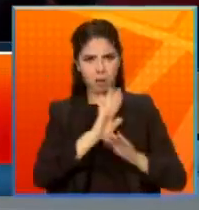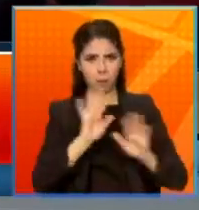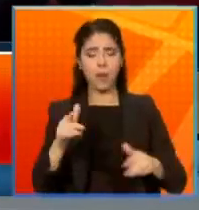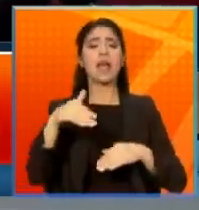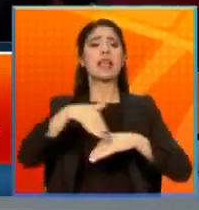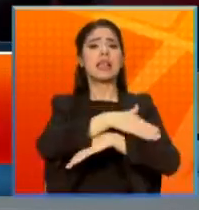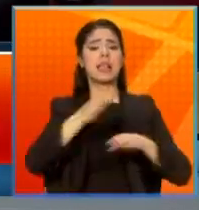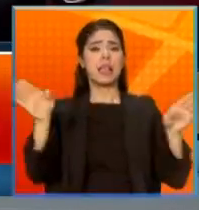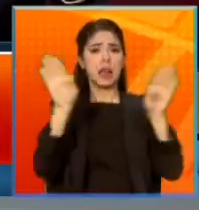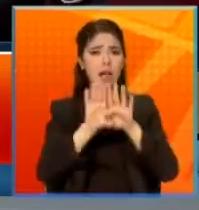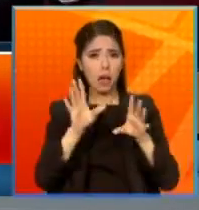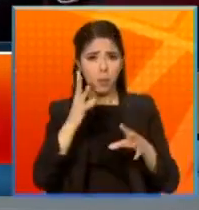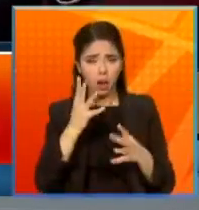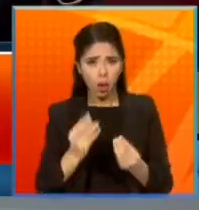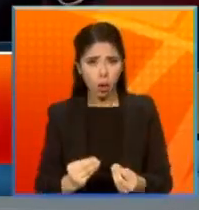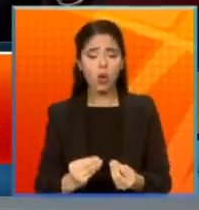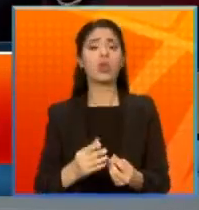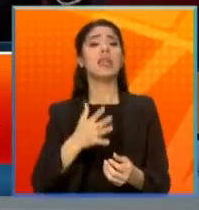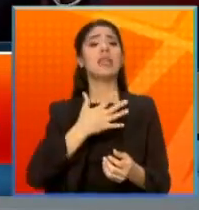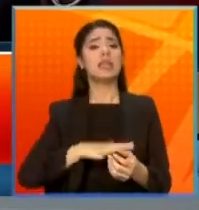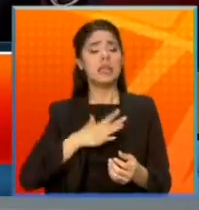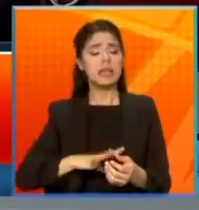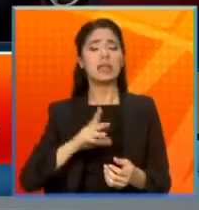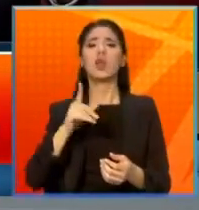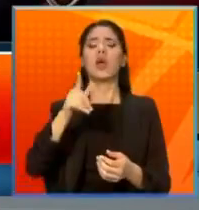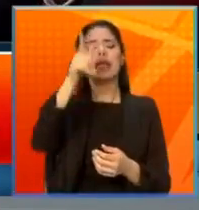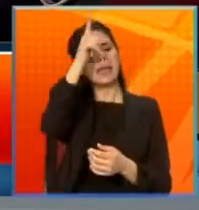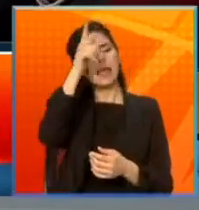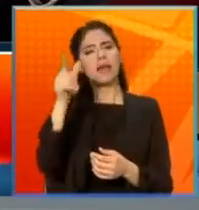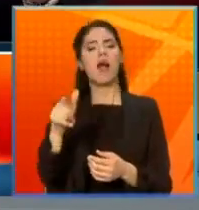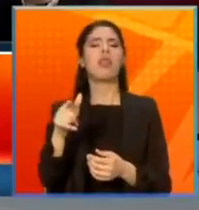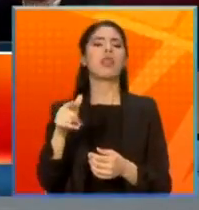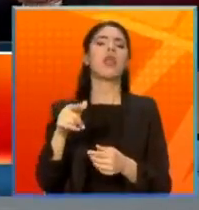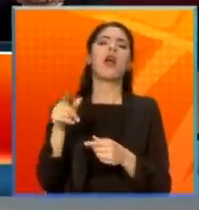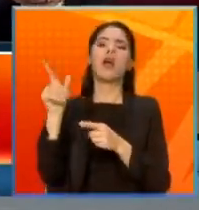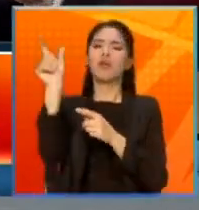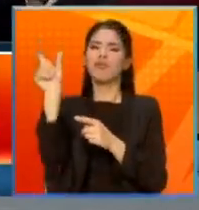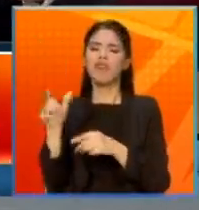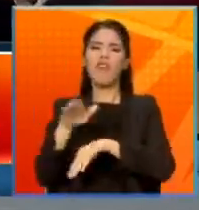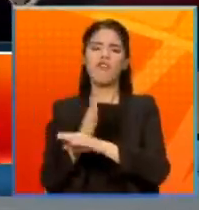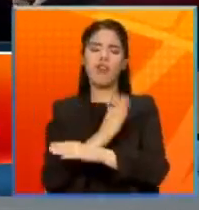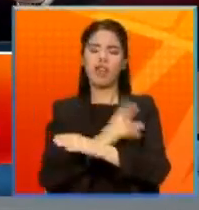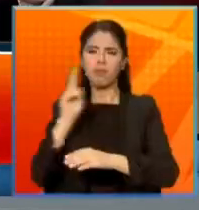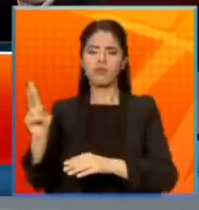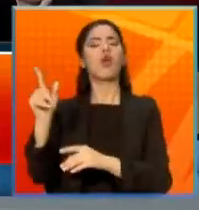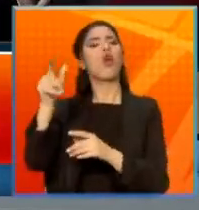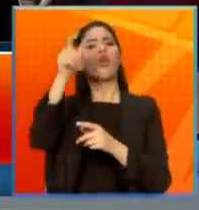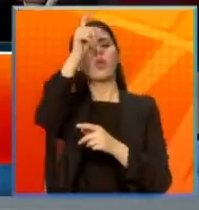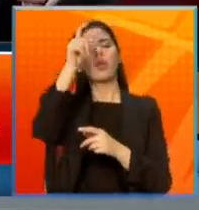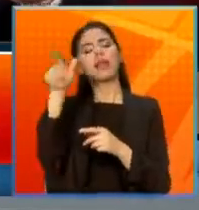kapalı olduğu halde isteyen İranlı'nın ülkesine dönmekte serbest olduğunu da vurguluyor. Yani İran, Türkiye istikameti